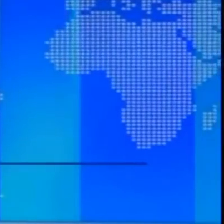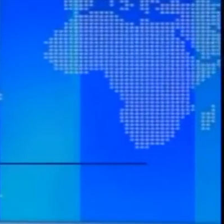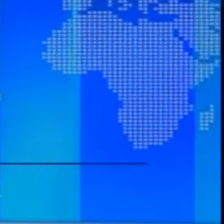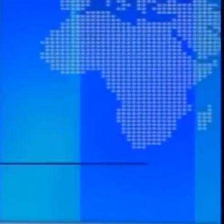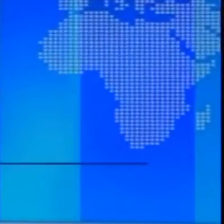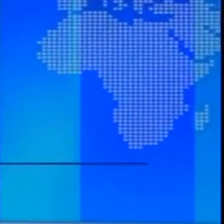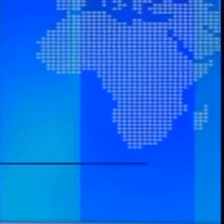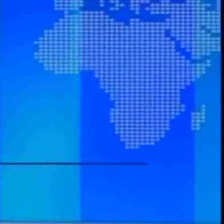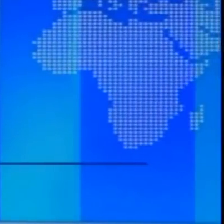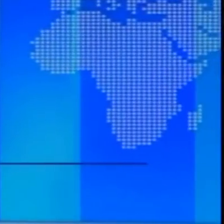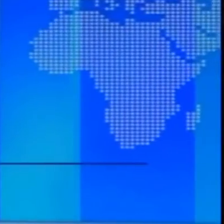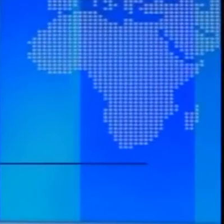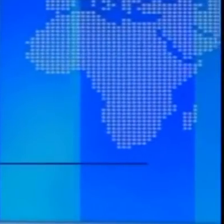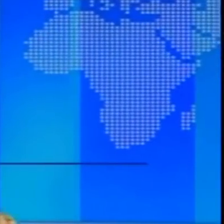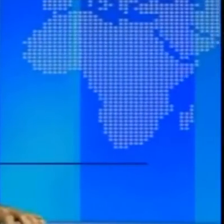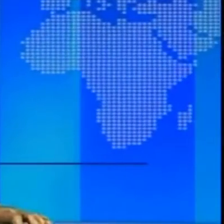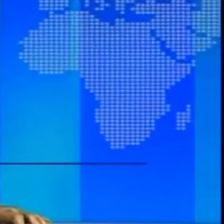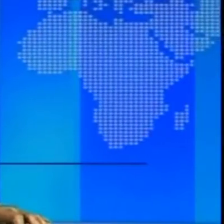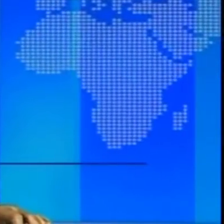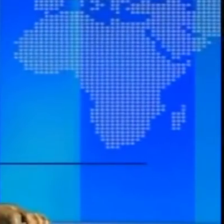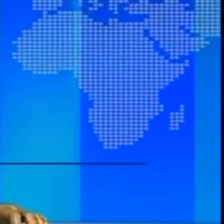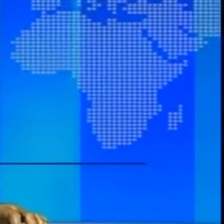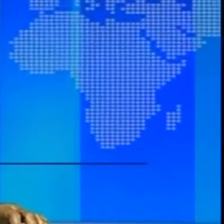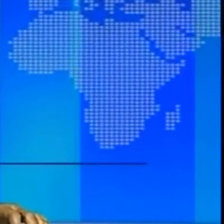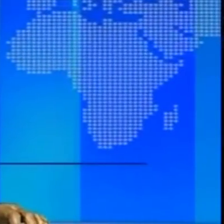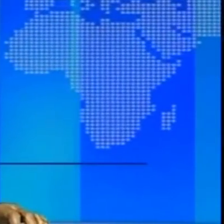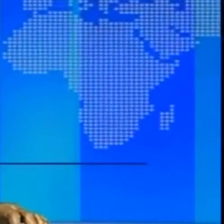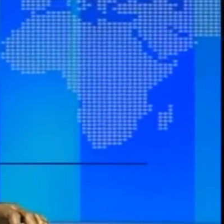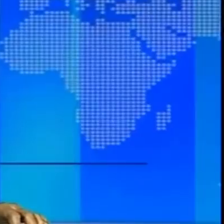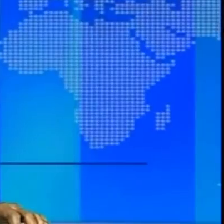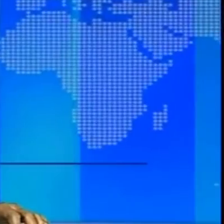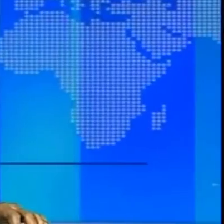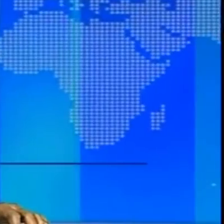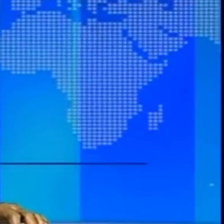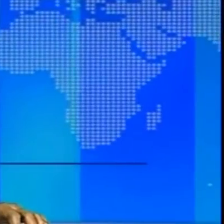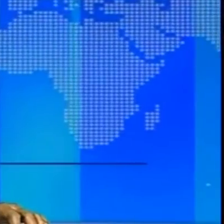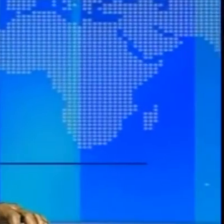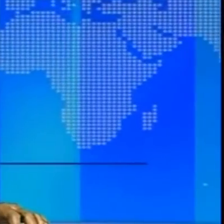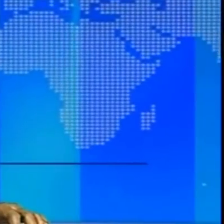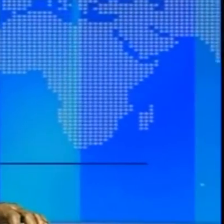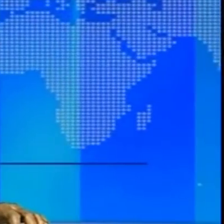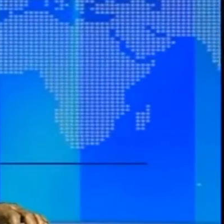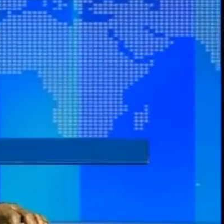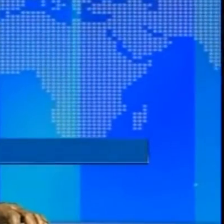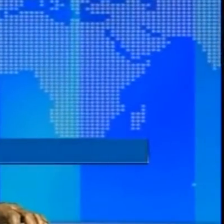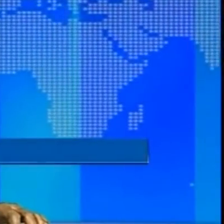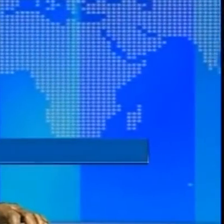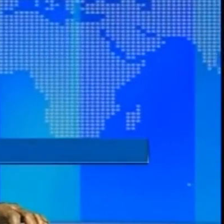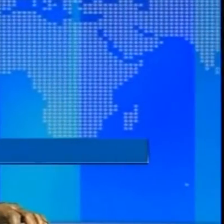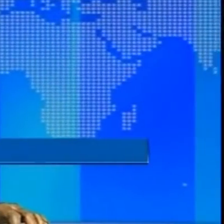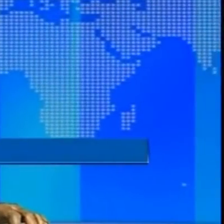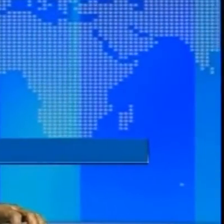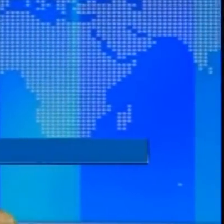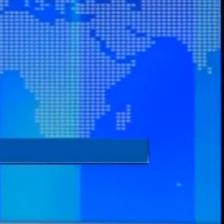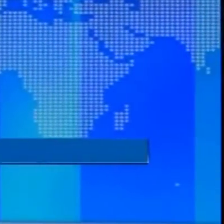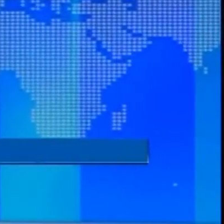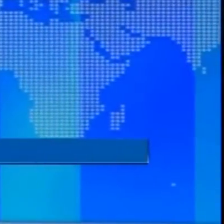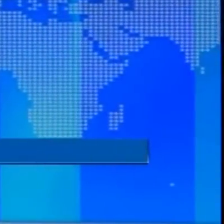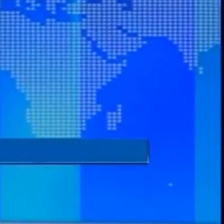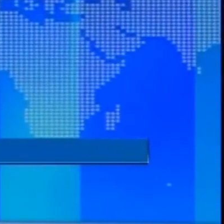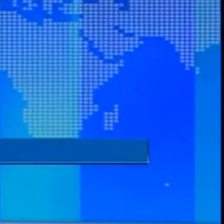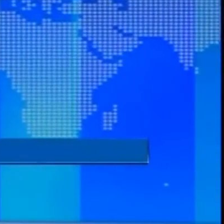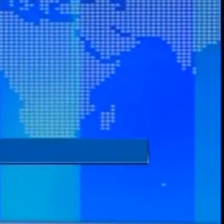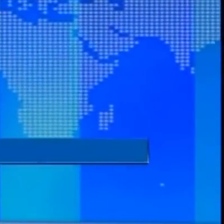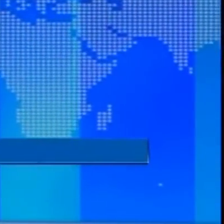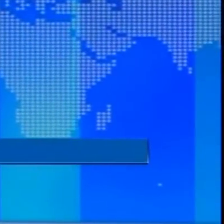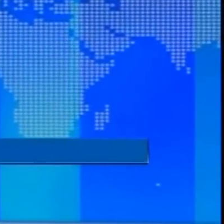de la radio-télévision nationale congolaise. C'est par cette note triste que nous bouclons complètement ce journal, mesdames, messieurs. Merci